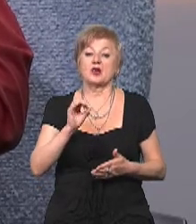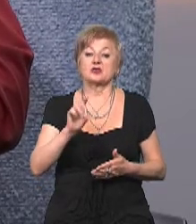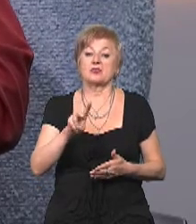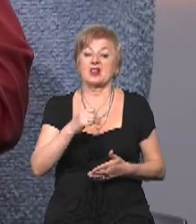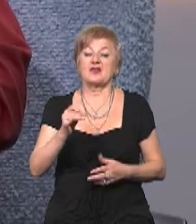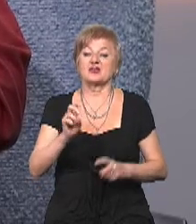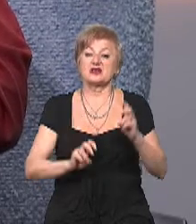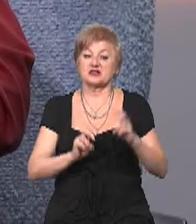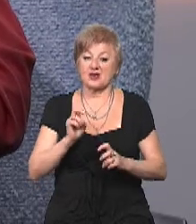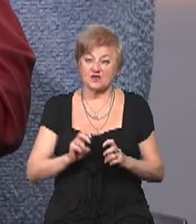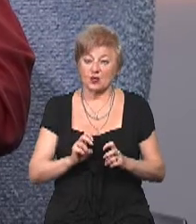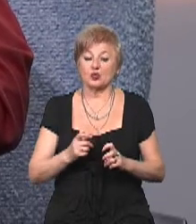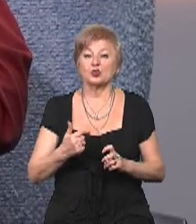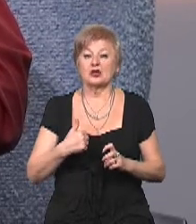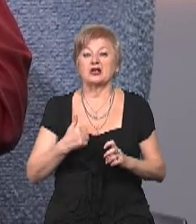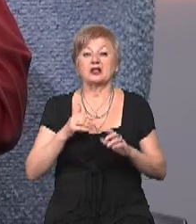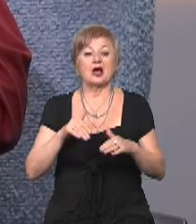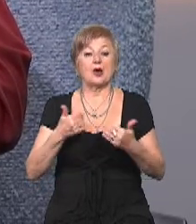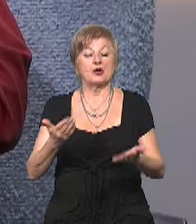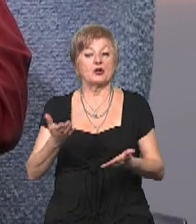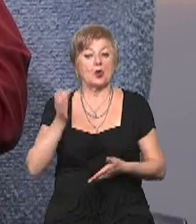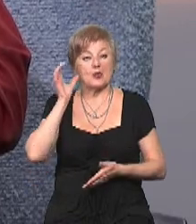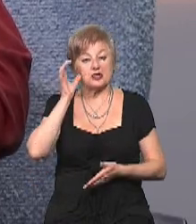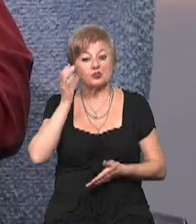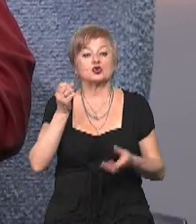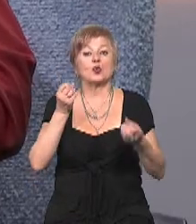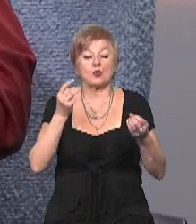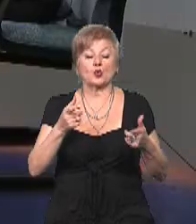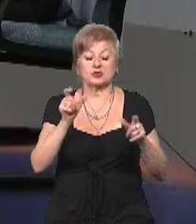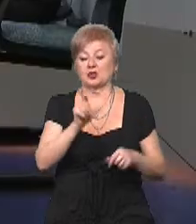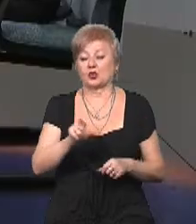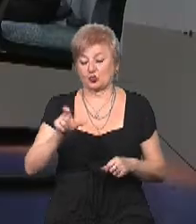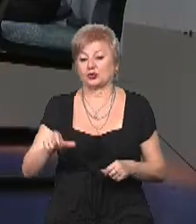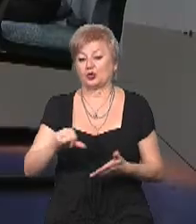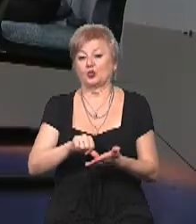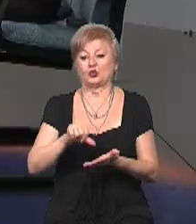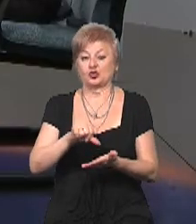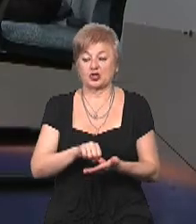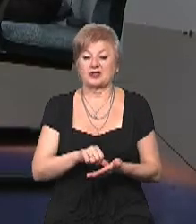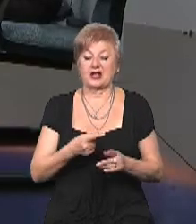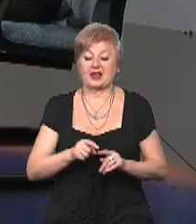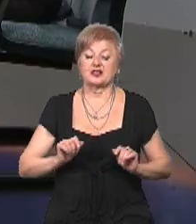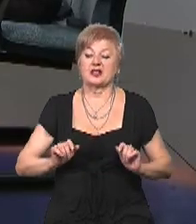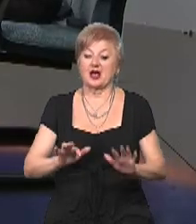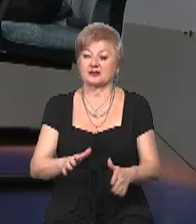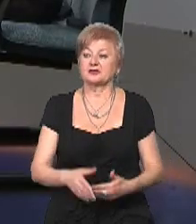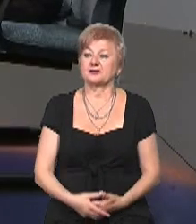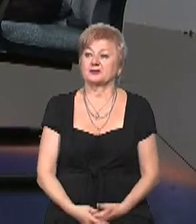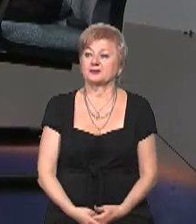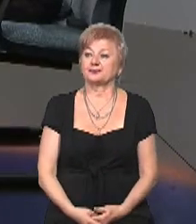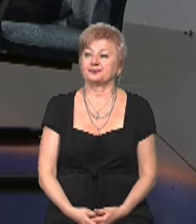Кравченка. А я зараз пропоную почути ще просто пересічних учасників цієї акції. Будь ласка, покажіть нам.